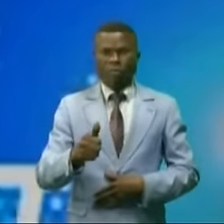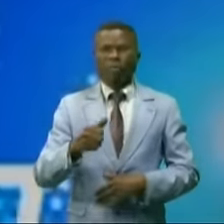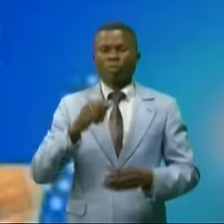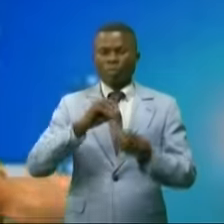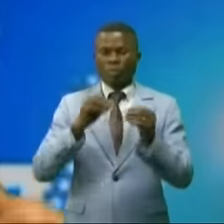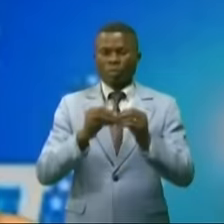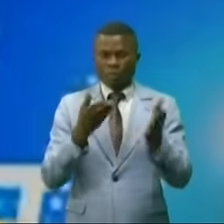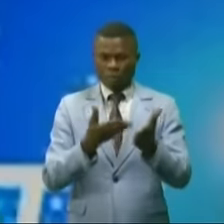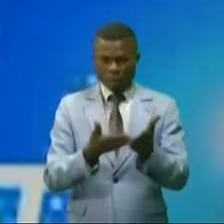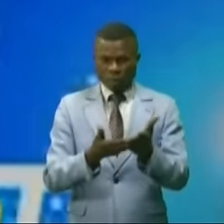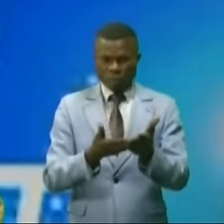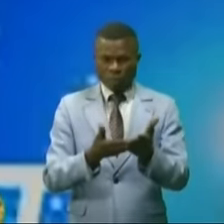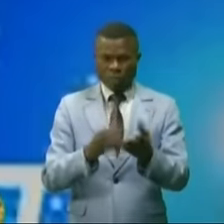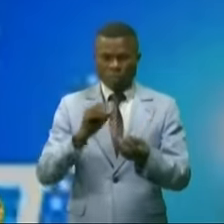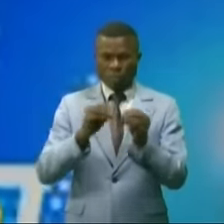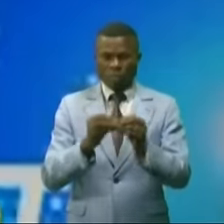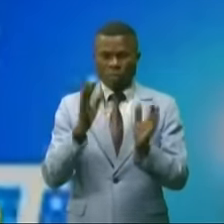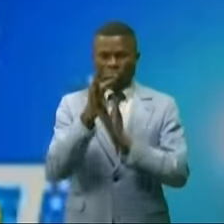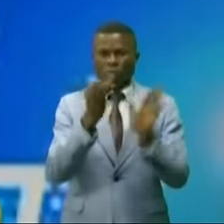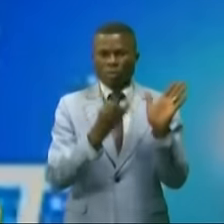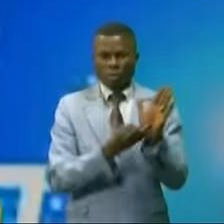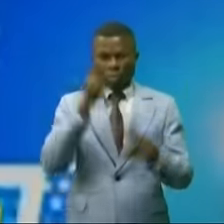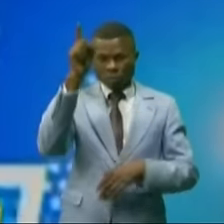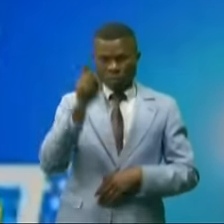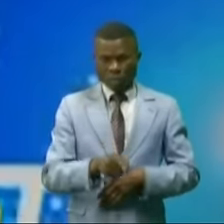décrets-lois numéro